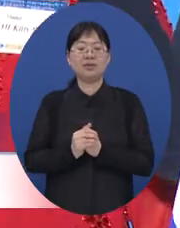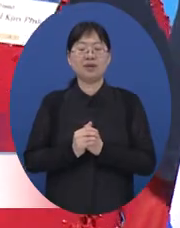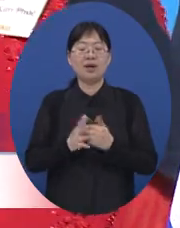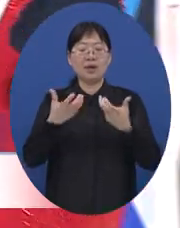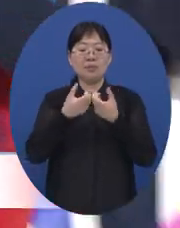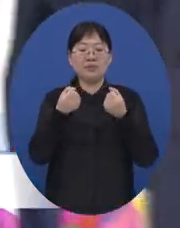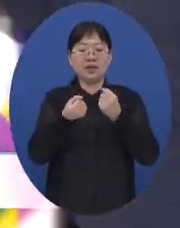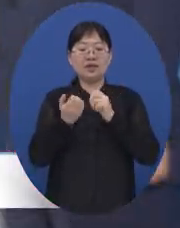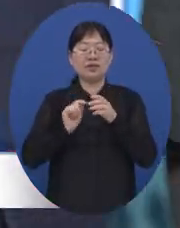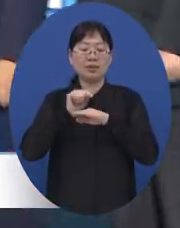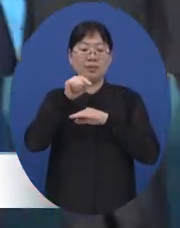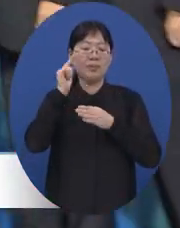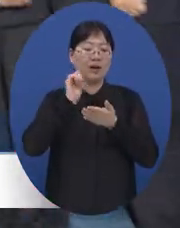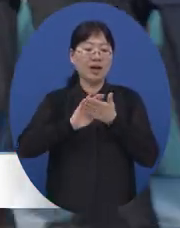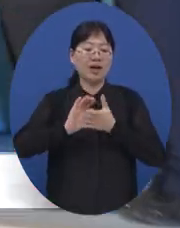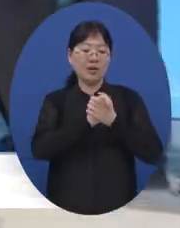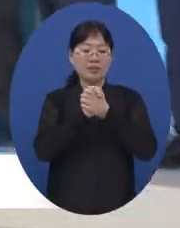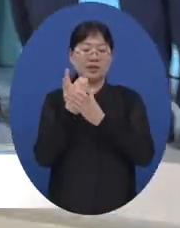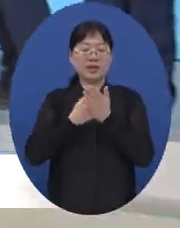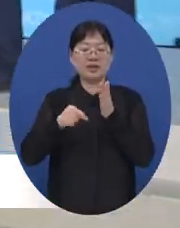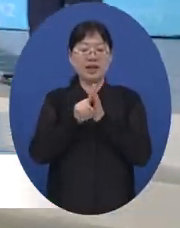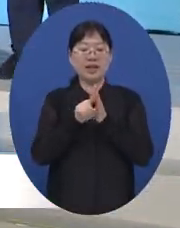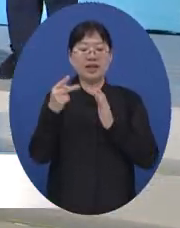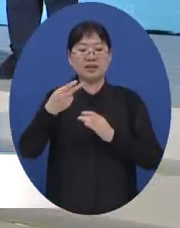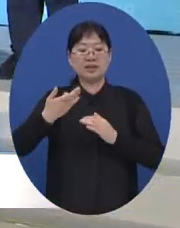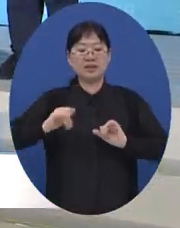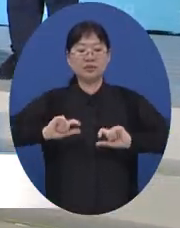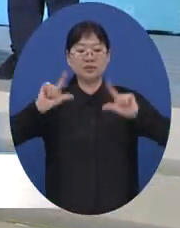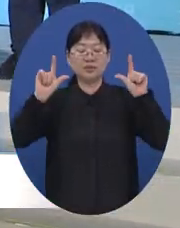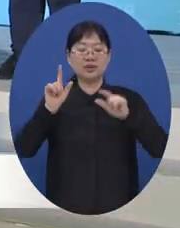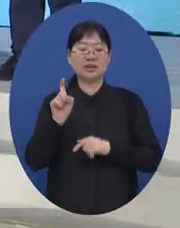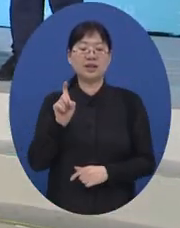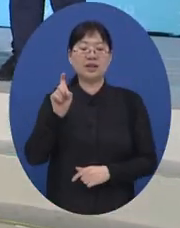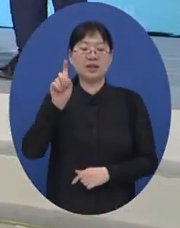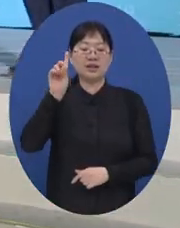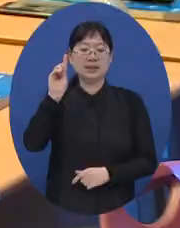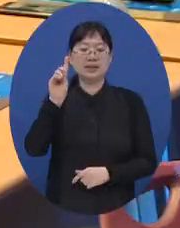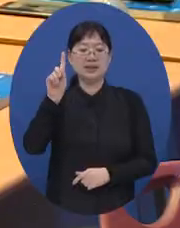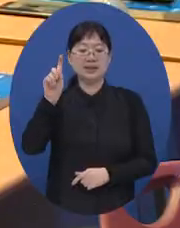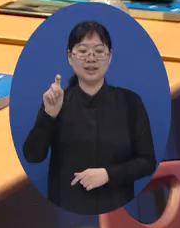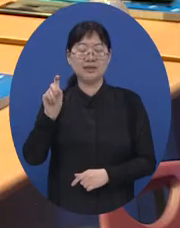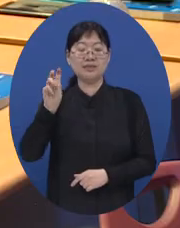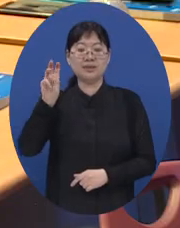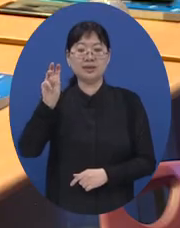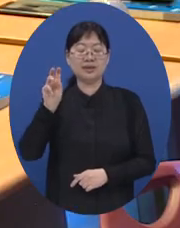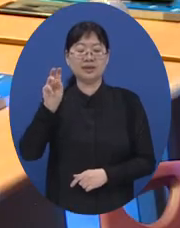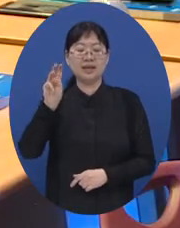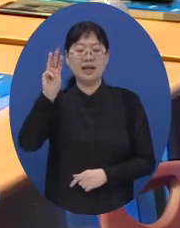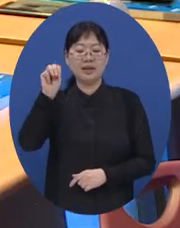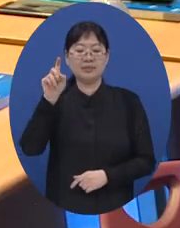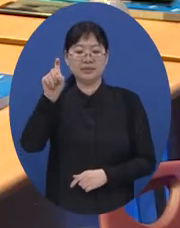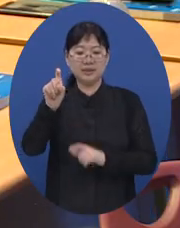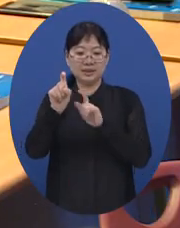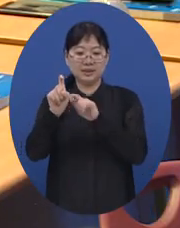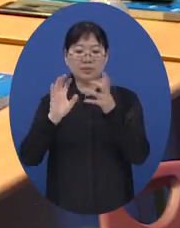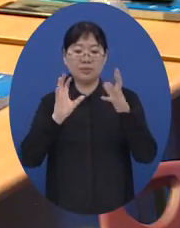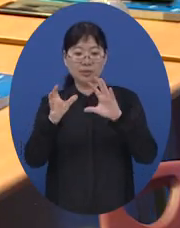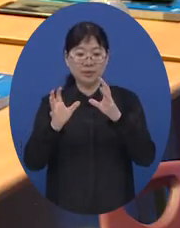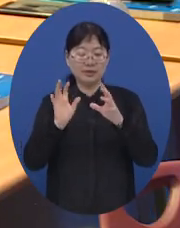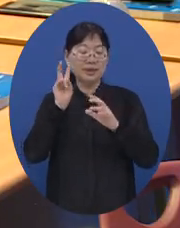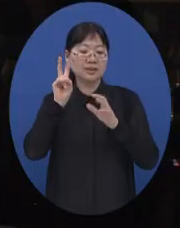혼다 를 넘어 평화와 협력의 시대를 열기 위한 2019 김씨 포럼이 스쿨 고양 킨텍스에서 막으로 이고 이틀간의 일정을